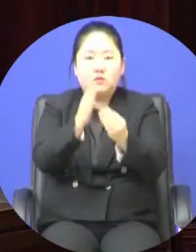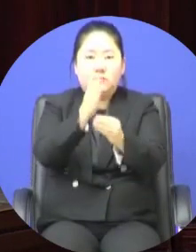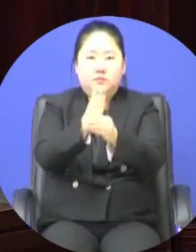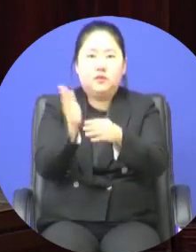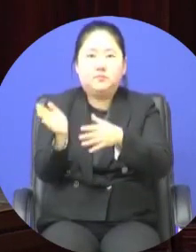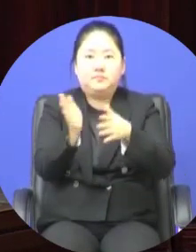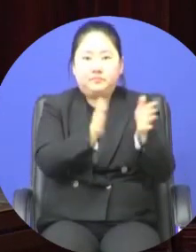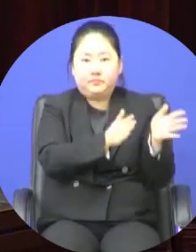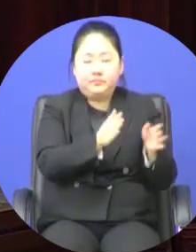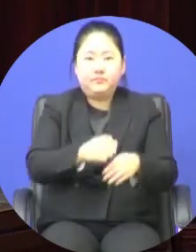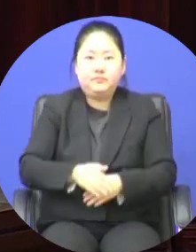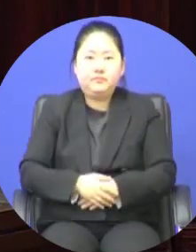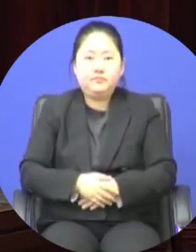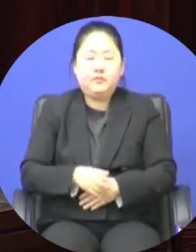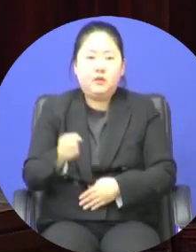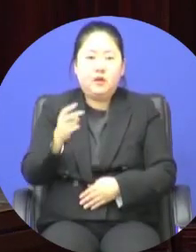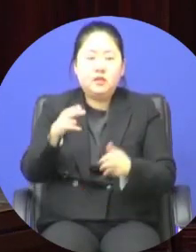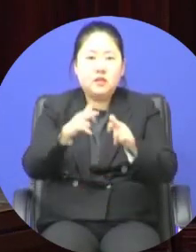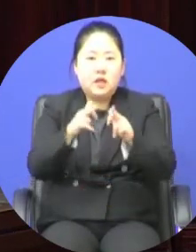공도시민청과 장애인 직업재활센터,